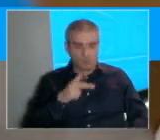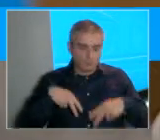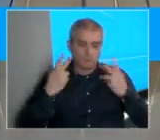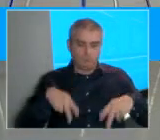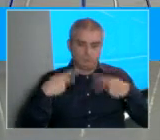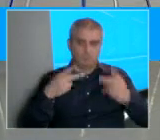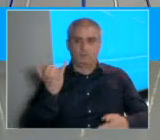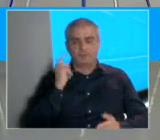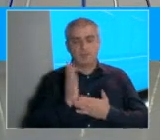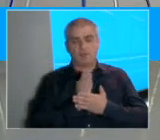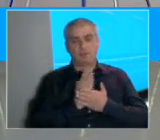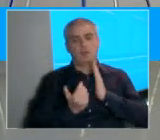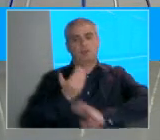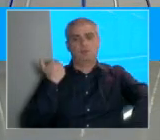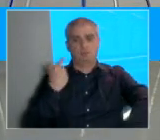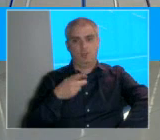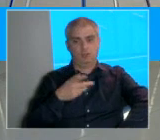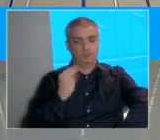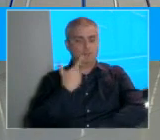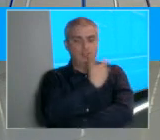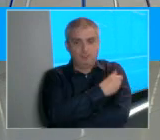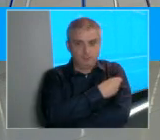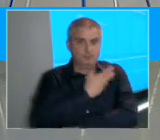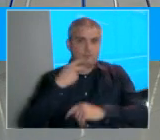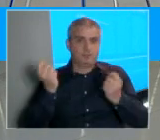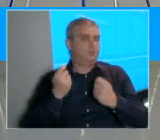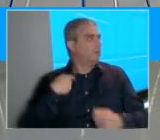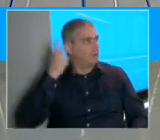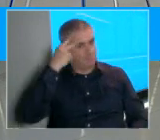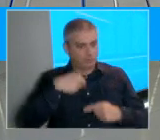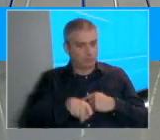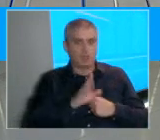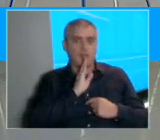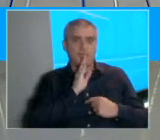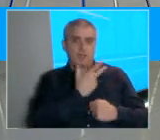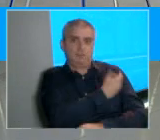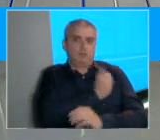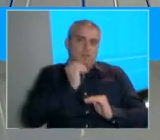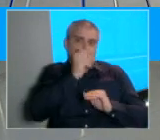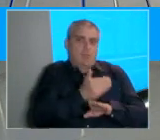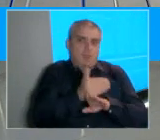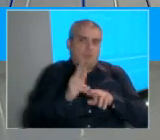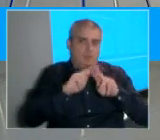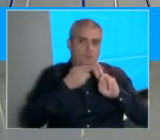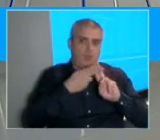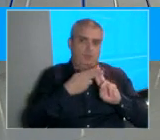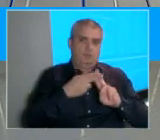תחזור, וצריך להתכונן אליה מראש עם חיסונים, עם הסברה. טוב, אבל הבנתי שהשנה הייתה בעיה עם החיסונים בשל איחור עולמי.